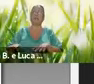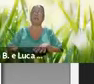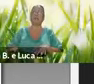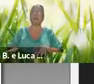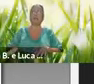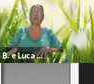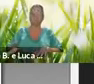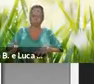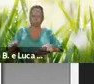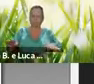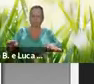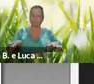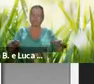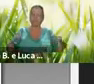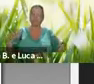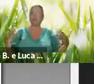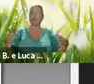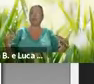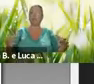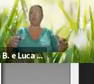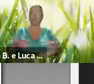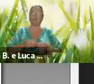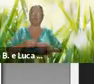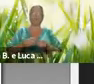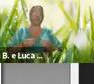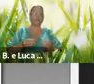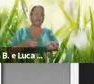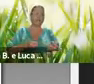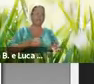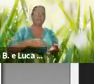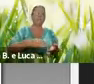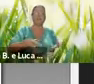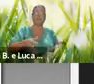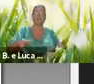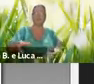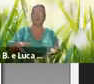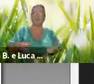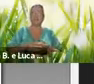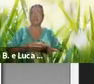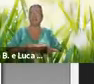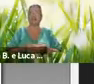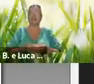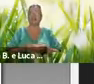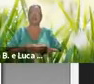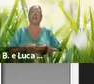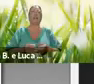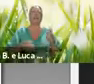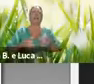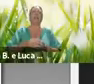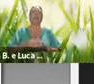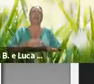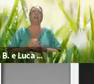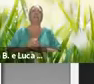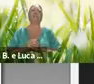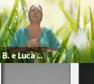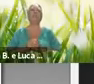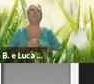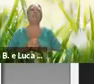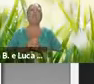negli organi, no? Di acordo com quello che il medium deve realizzare.